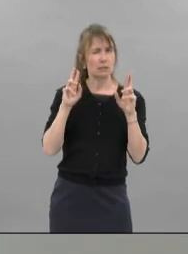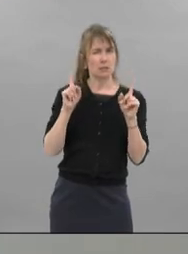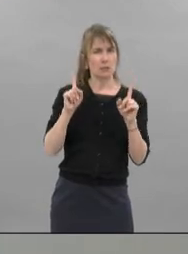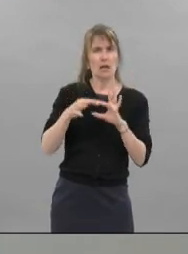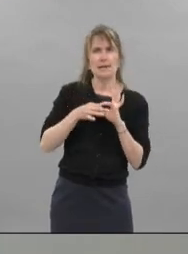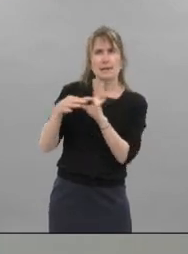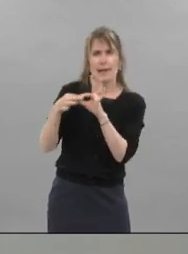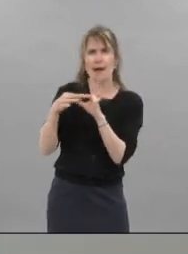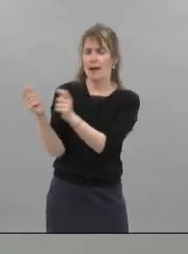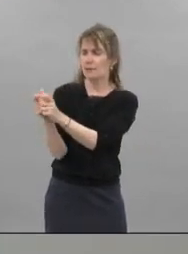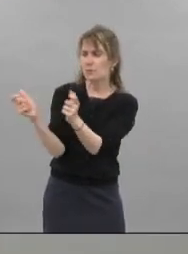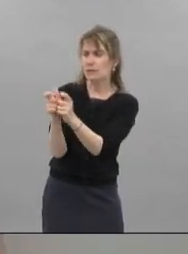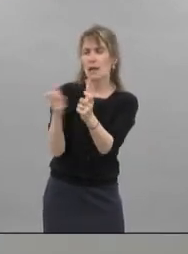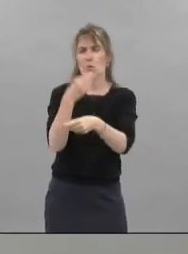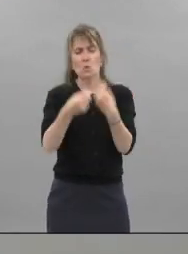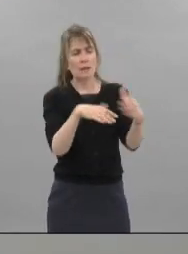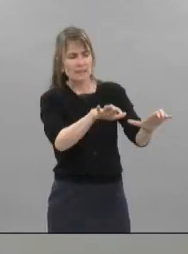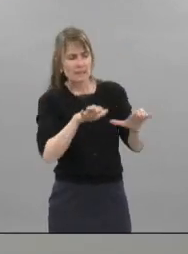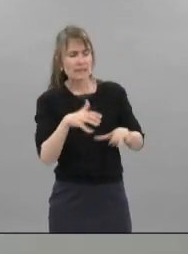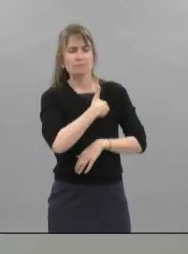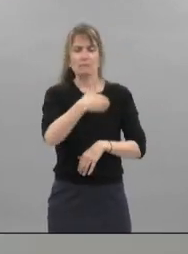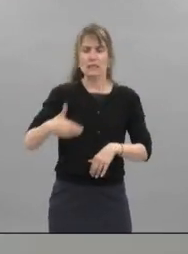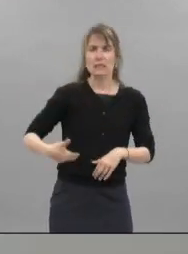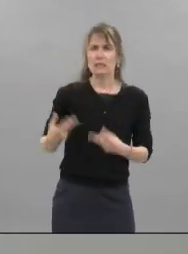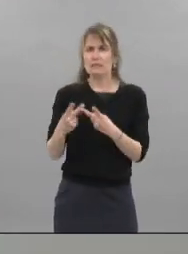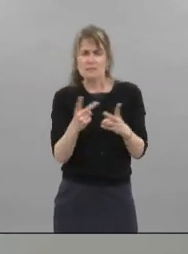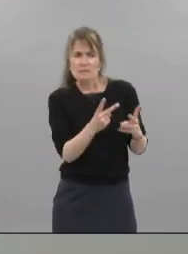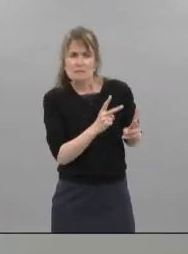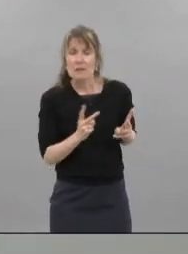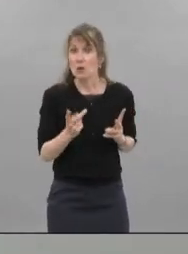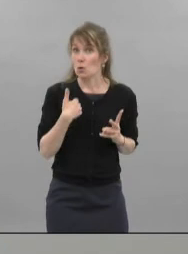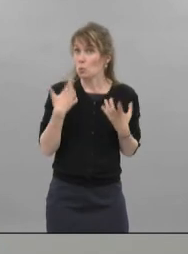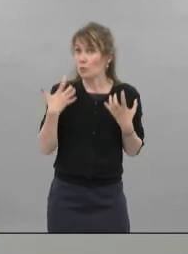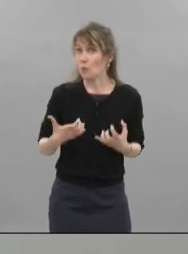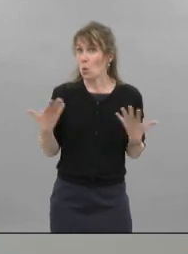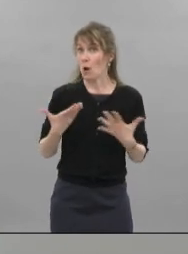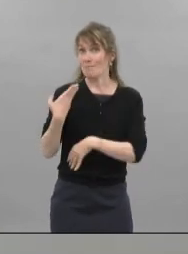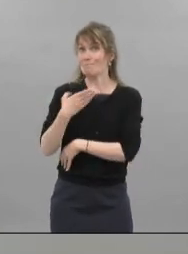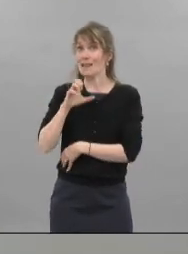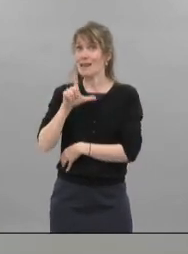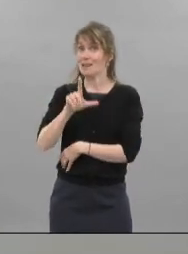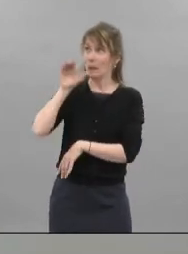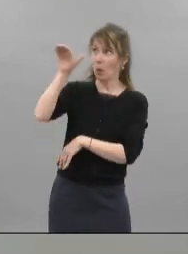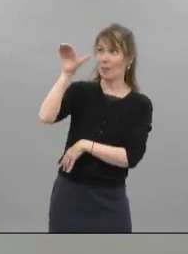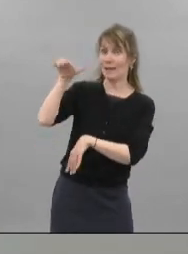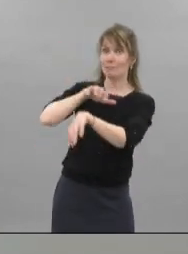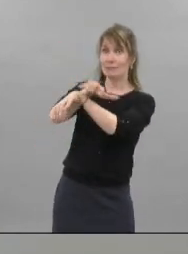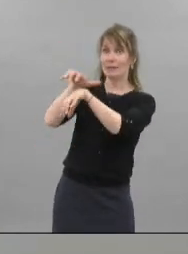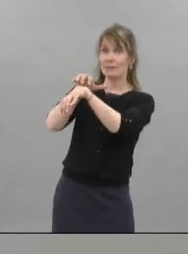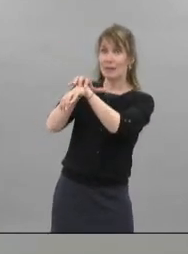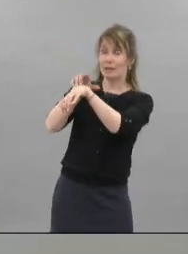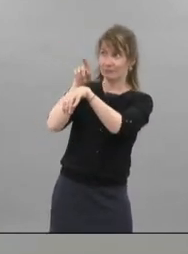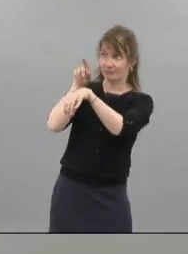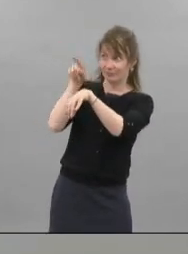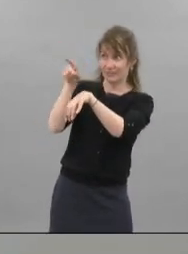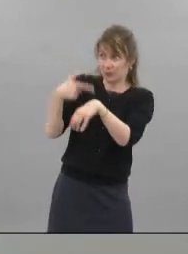nos industriels, nos mairies, nos collectivités, nous souhaitons que la métropole interpelle le préfet pour que dès cette année, nous